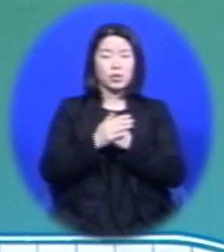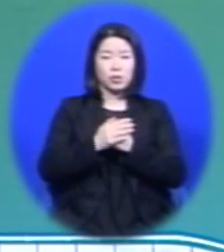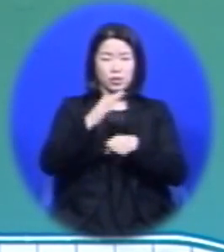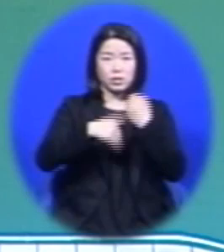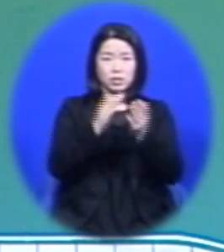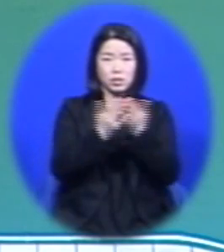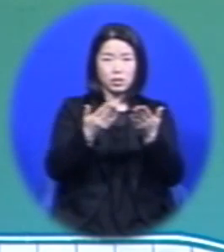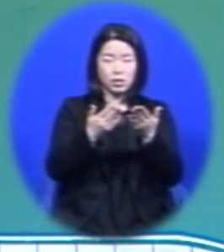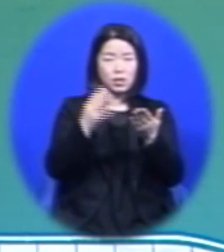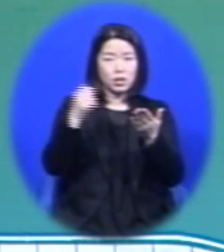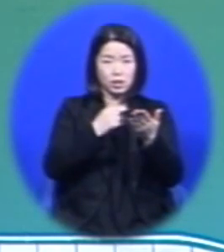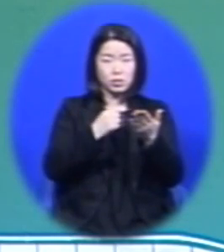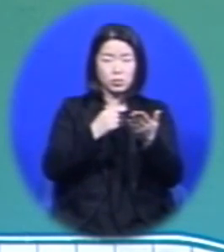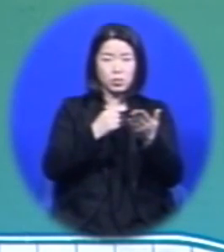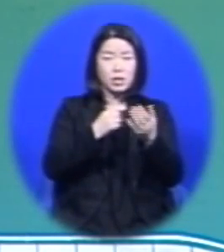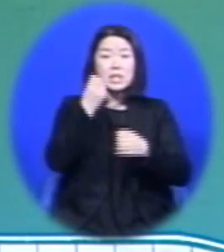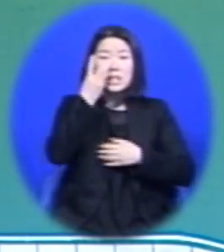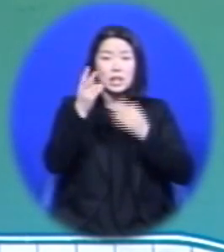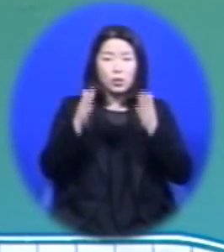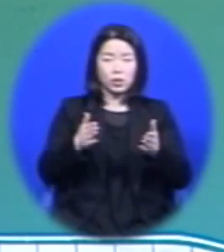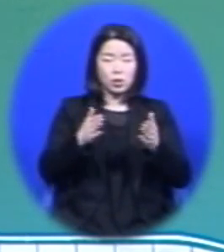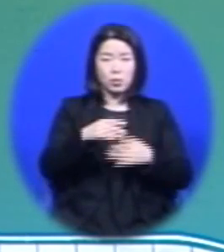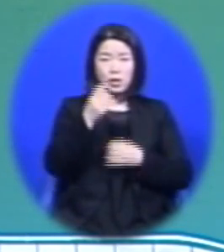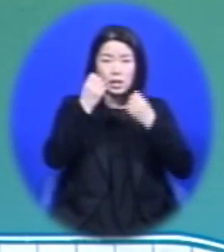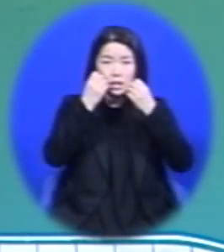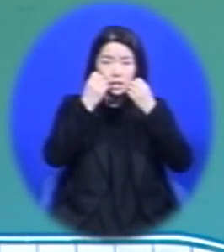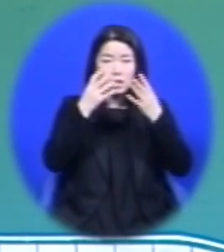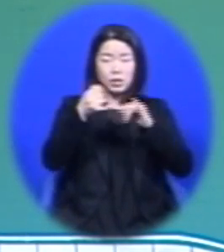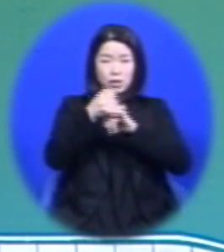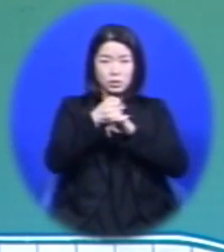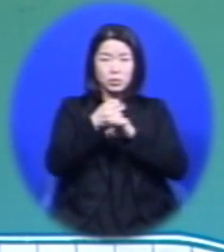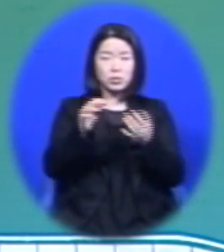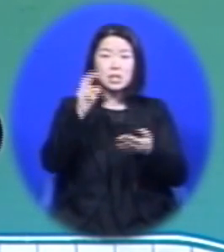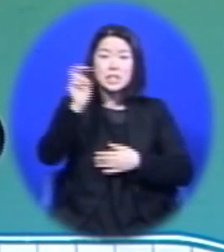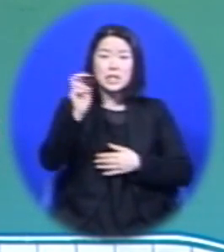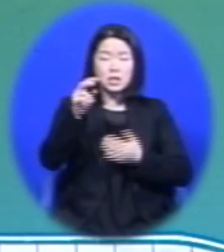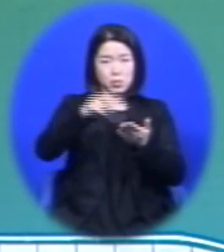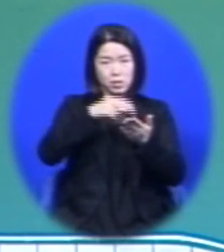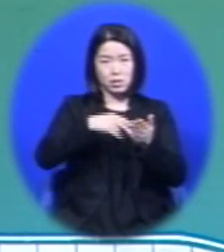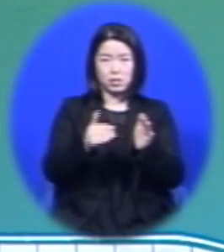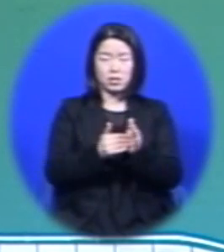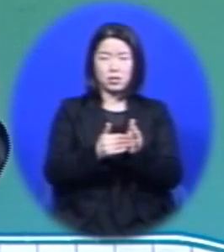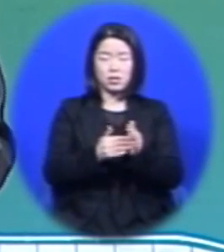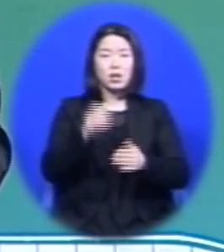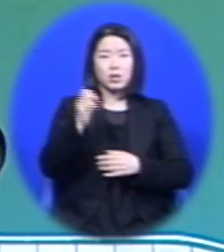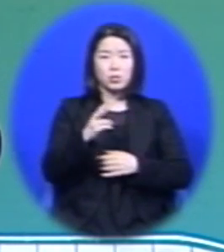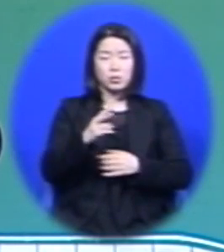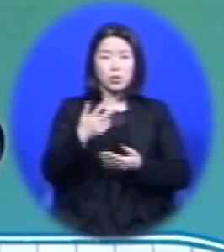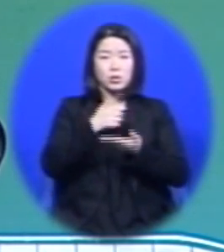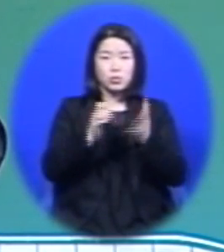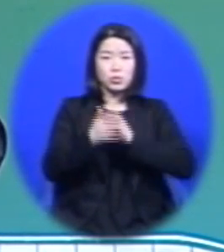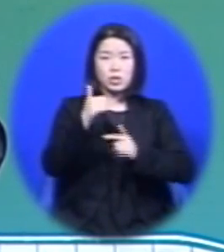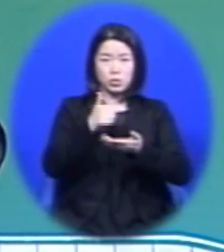2개월 동안 30번을 읽었습니다. 신약성경만 30번을 읽었습니다. 그리고 정말 주